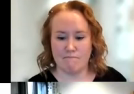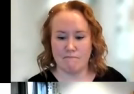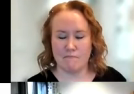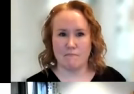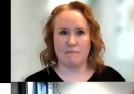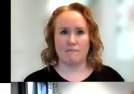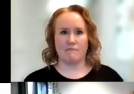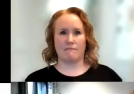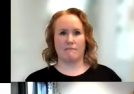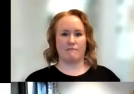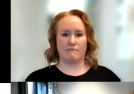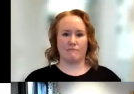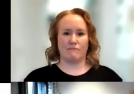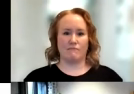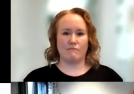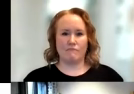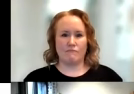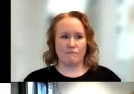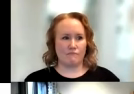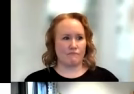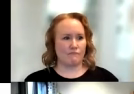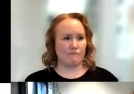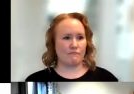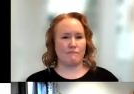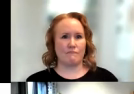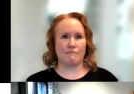har fulgt med på programmet, så